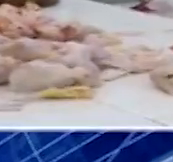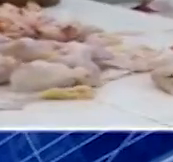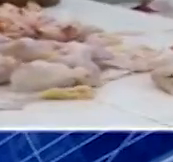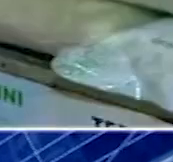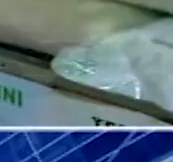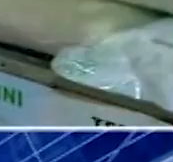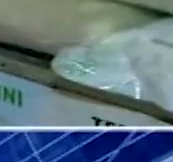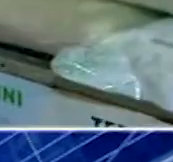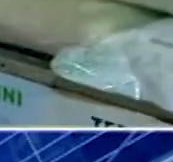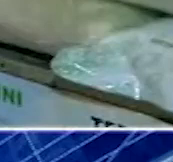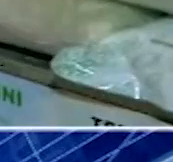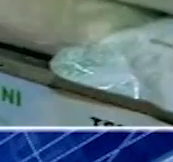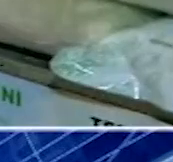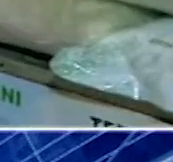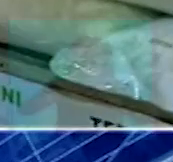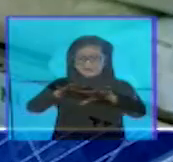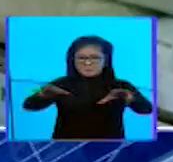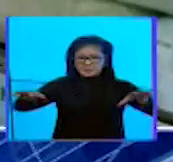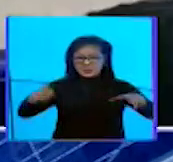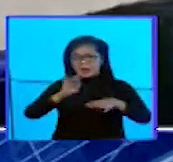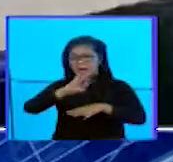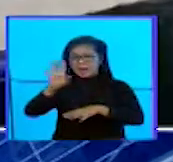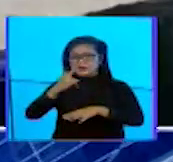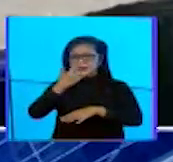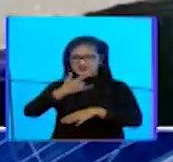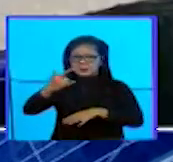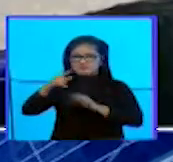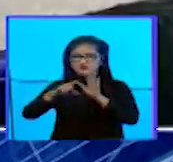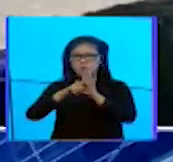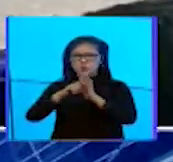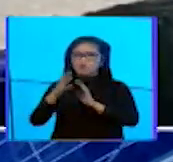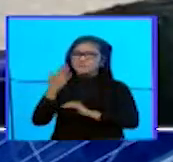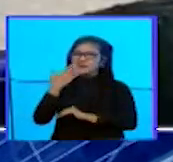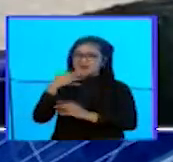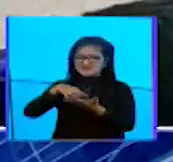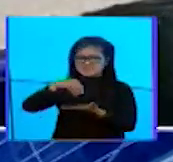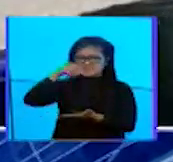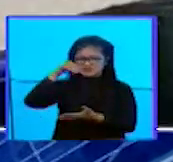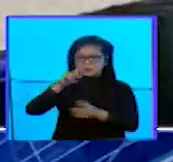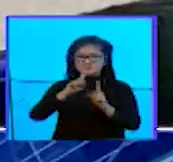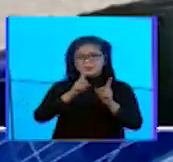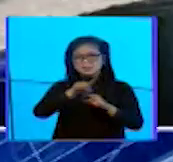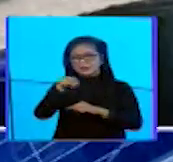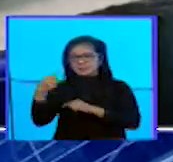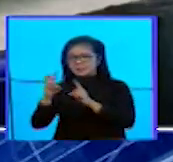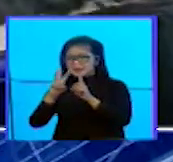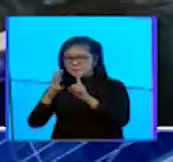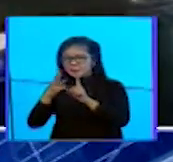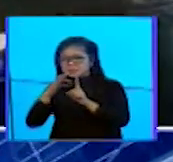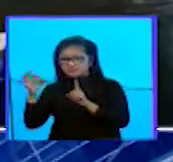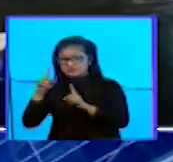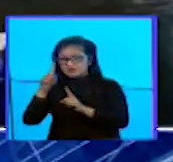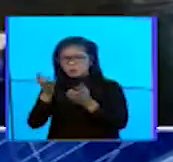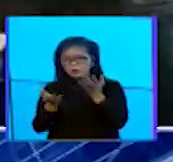harga bahan-bahan pokok yang masih stabil, misalnya saja seperti beras, harganya masih sekitar Rp11 hingga Rp13.000 per kilogram